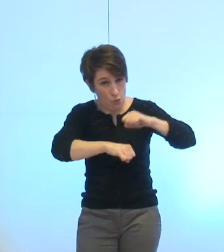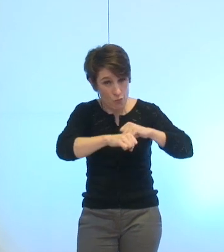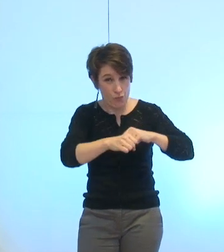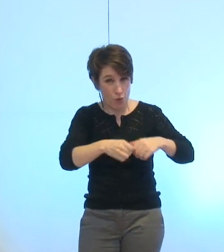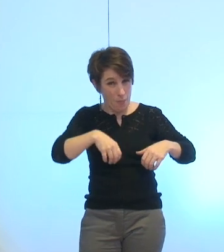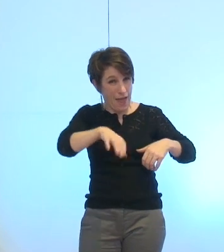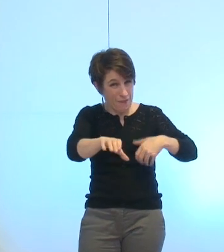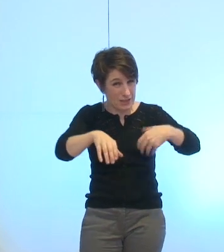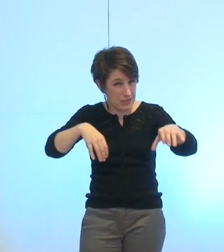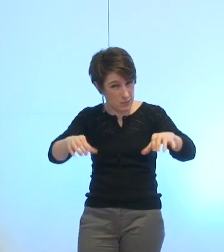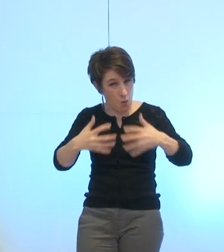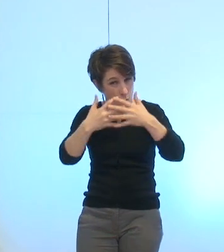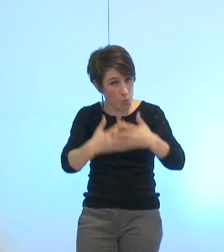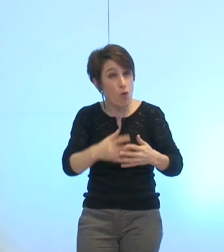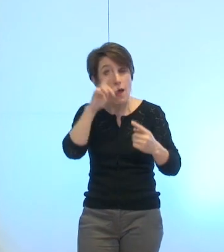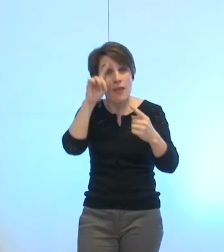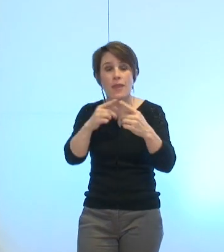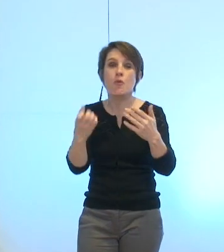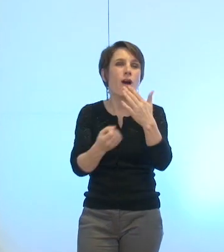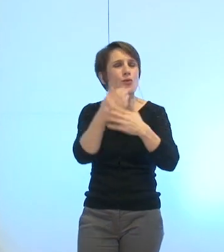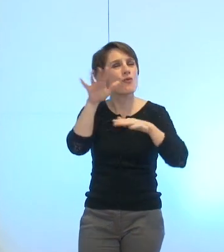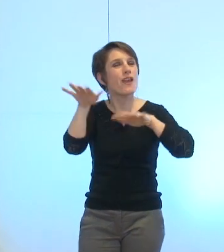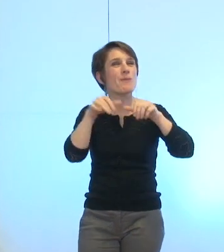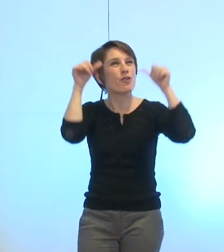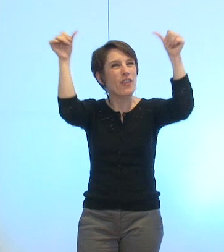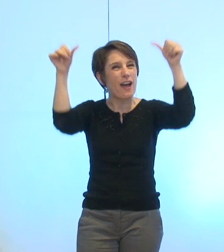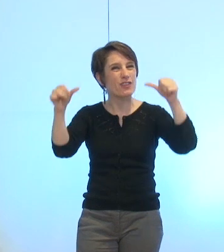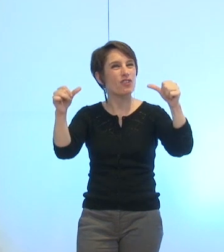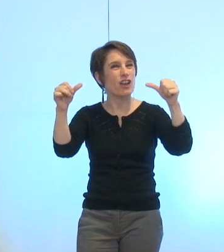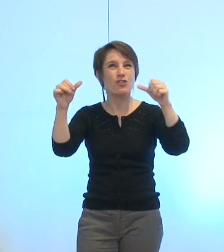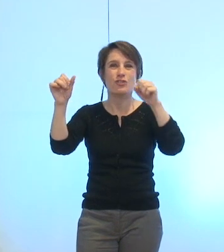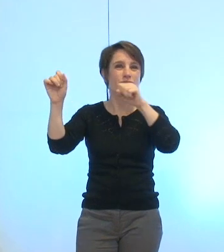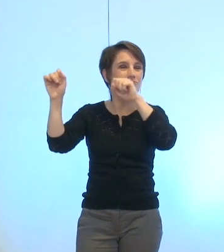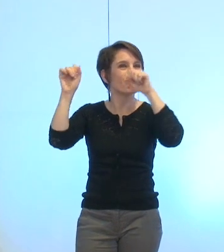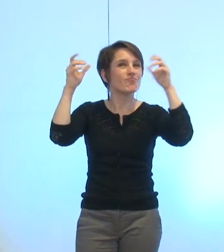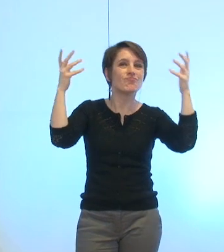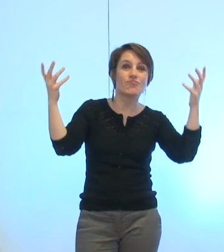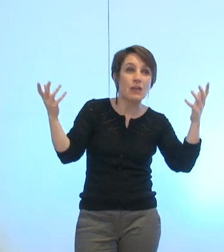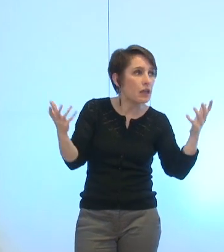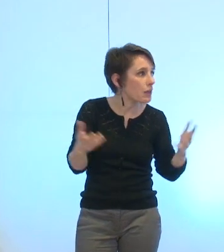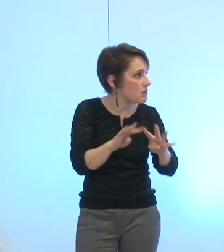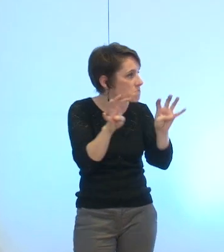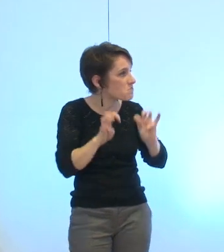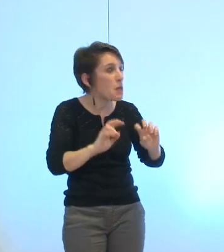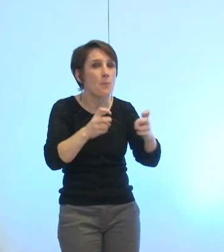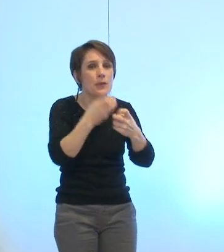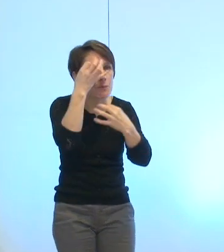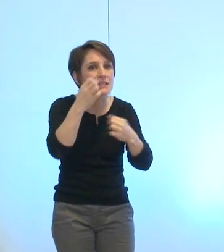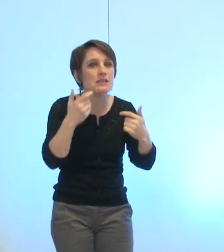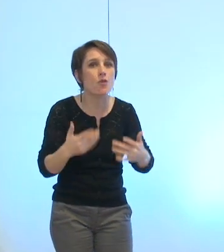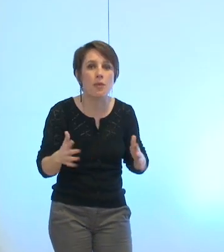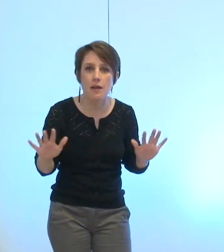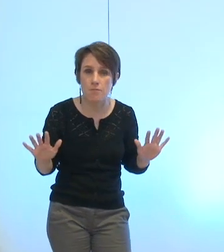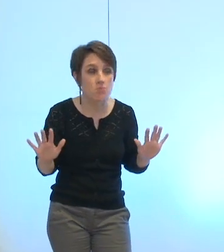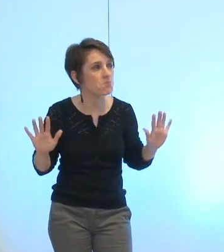d'affichage dont on serait bien curieux de connaître le cût j'espère d'ailleurs d'une certaine manière que ce sera